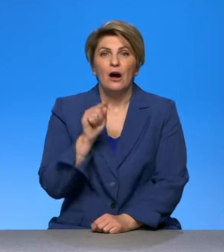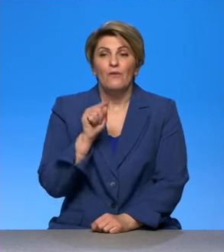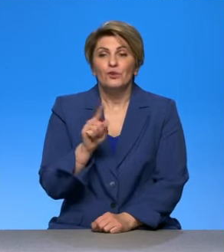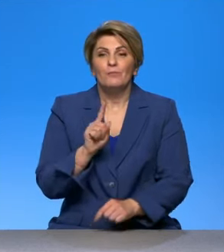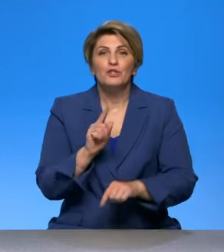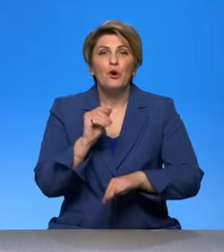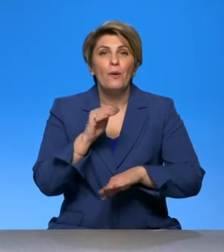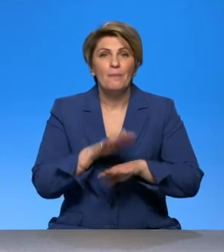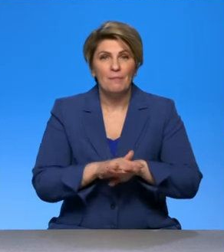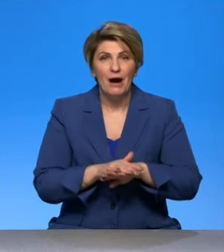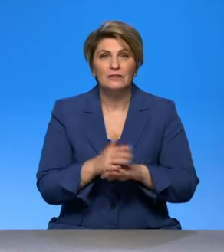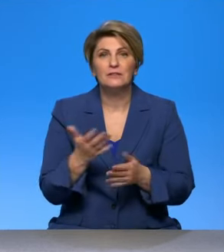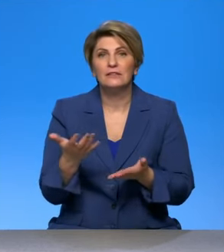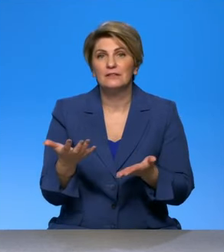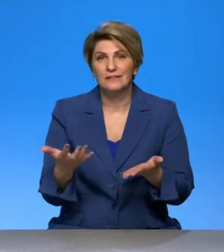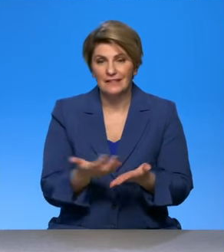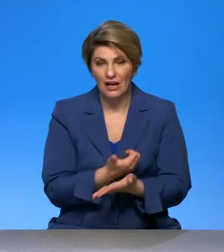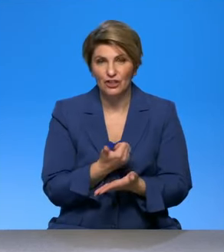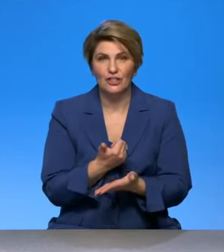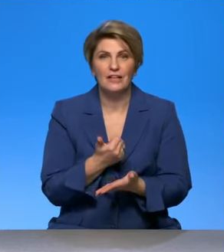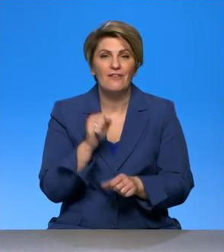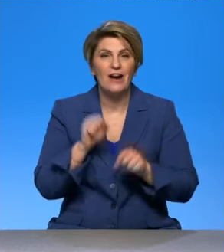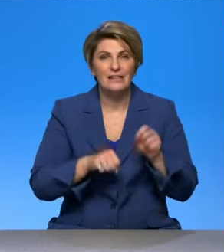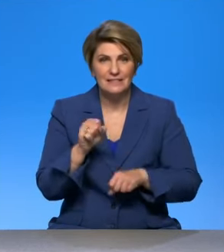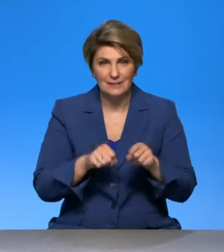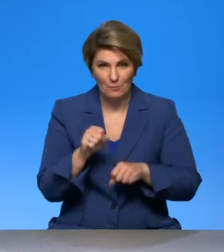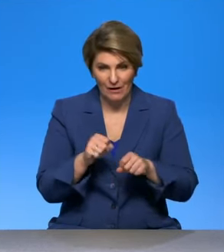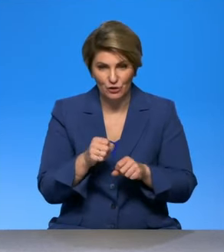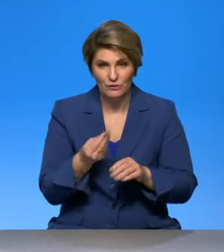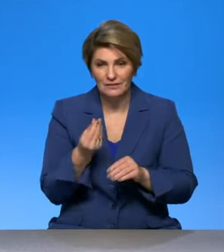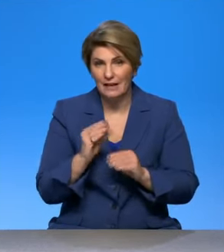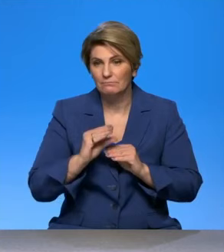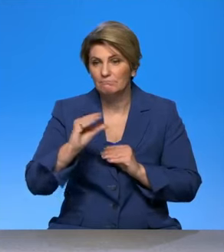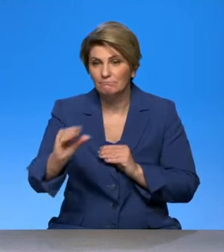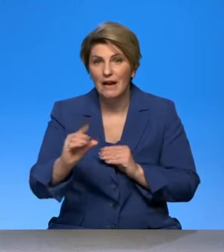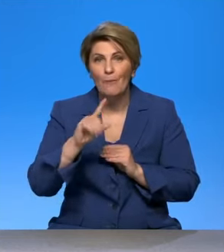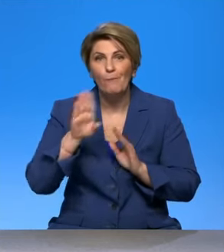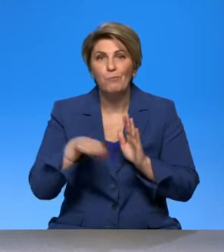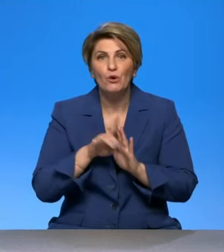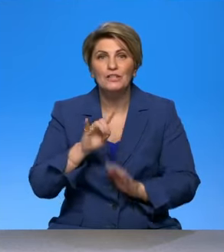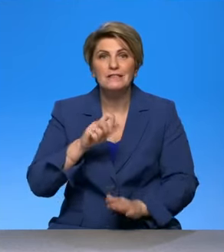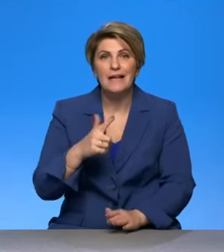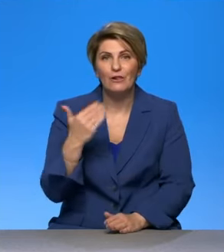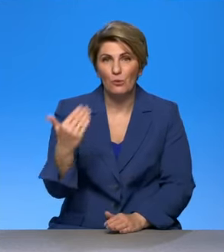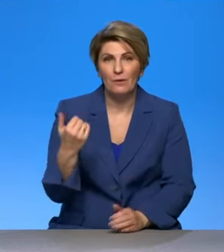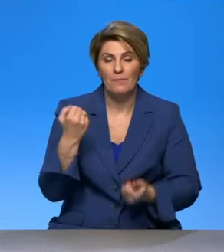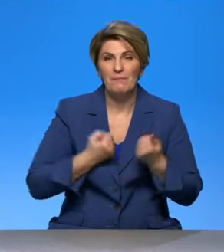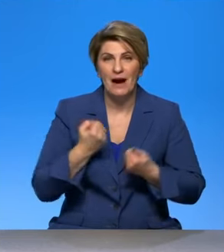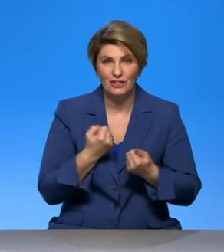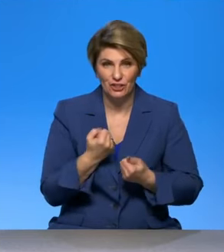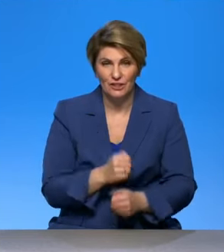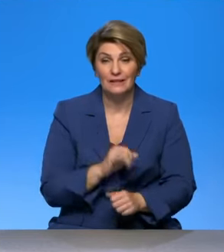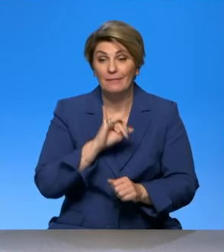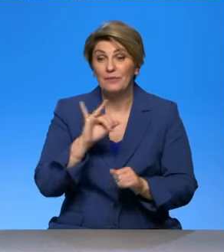способ выдавать деньги закредитованным клиентам в залог их машины. Вообще, да, они обошли центробанковскую... Да, и